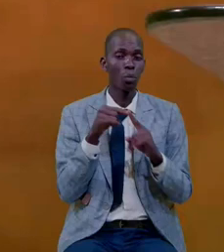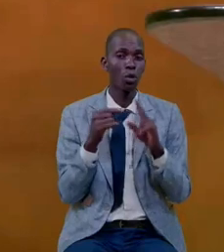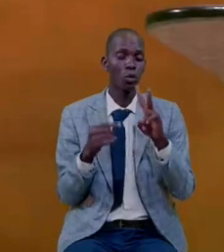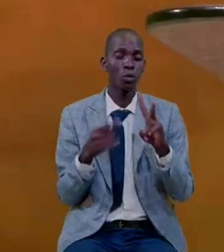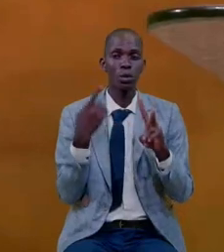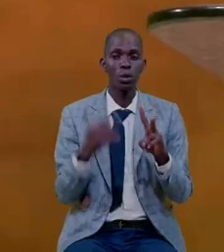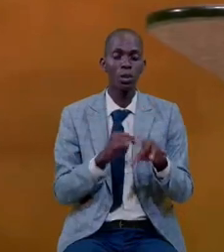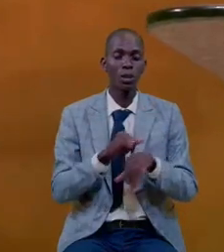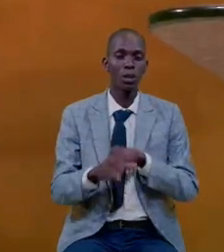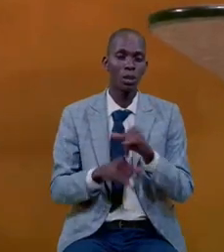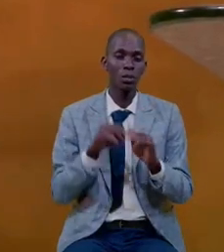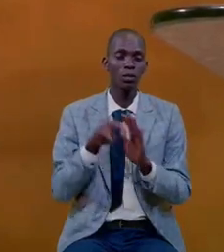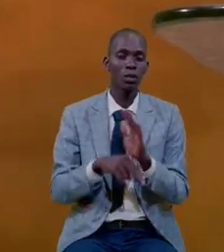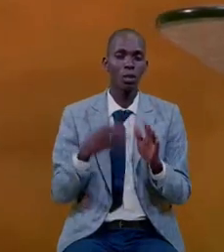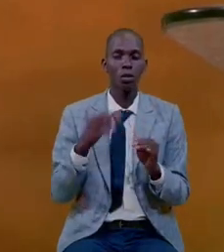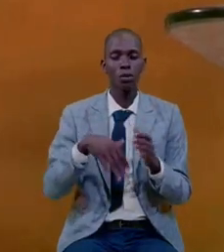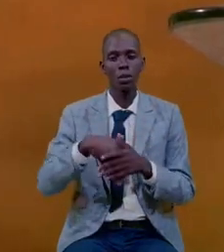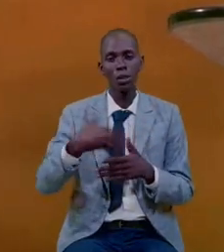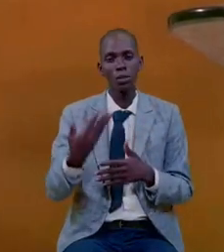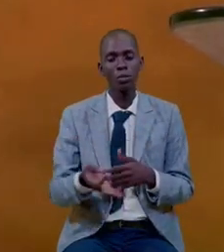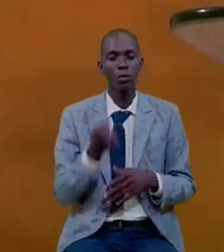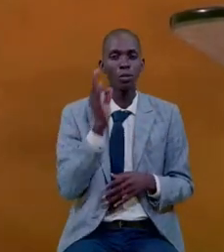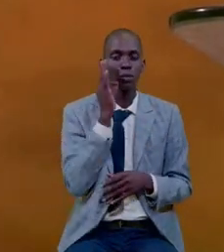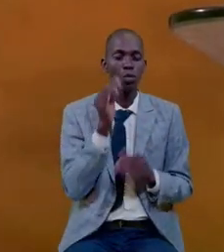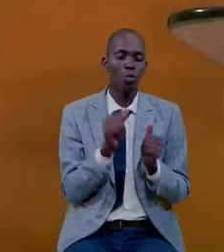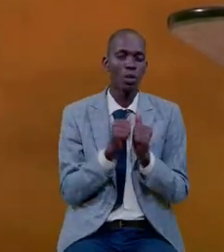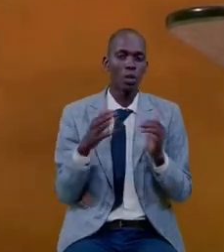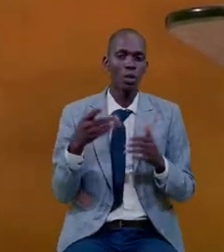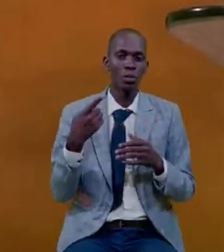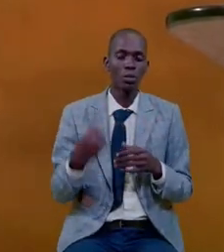fruits extérieurs sans la foi essentielle. Numéro 3.